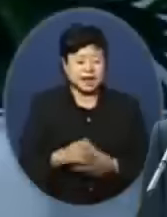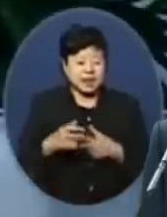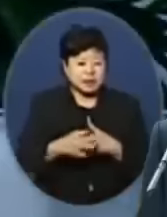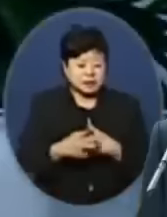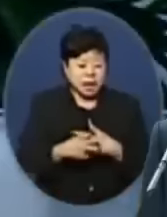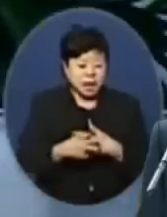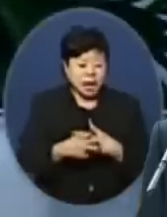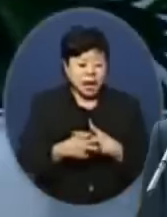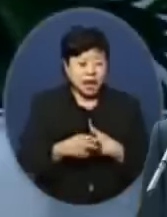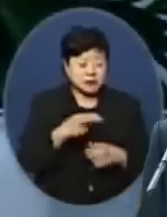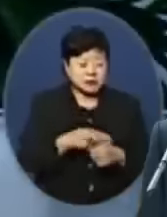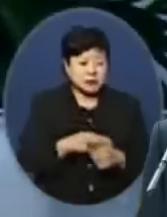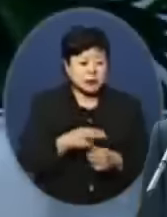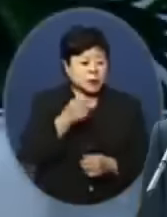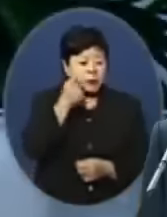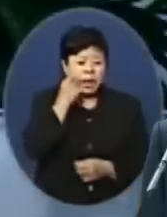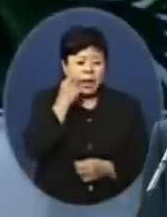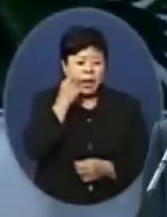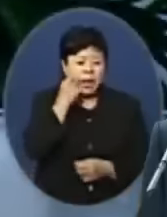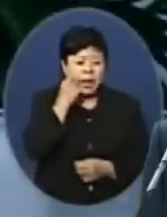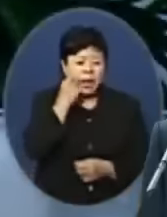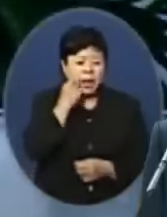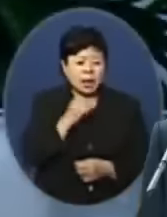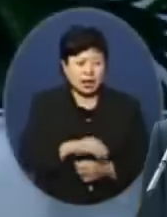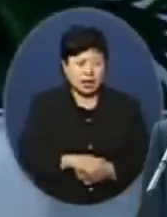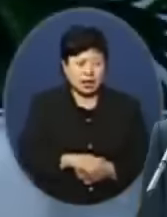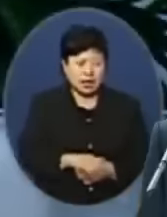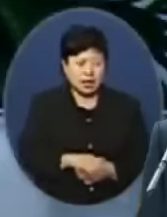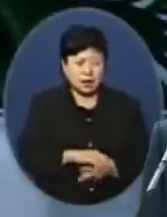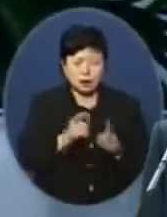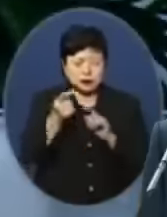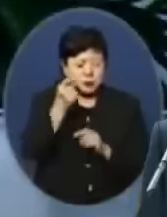의사들은 도저히 척추가